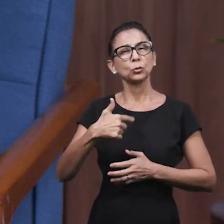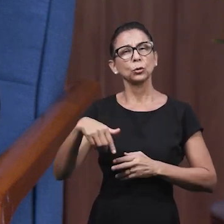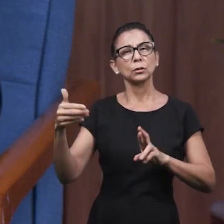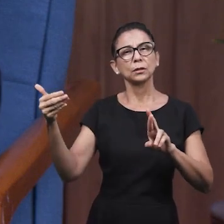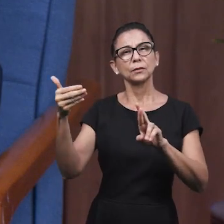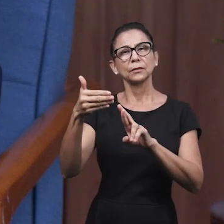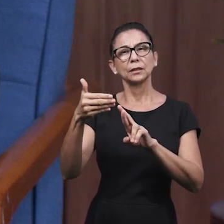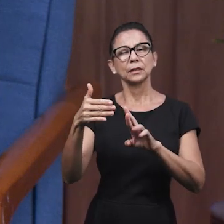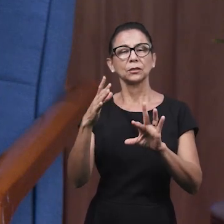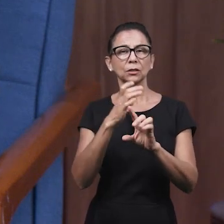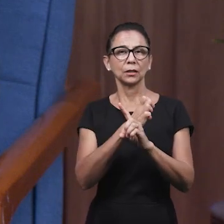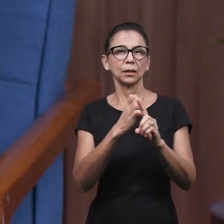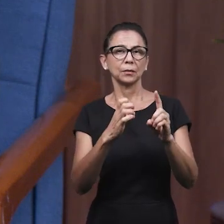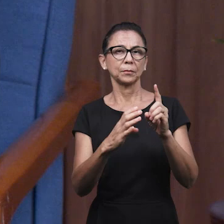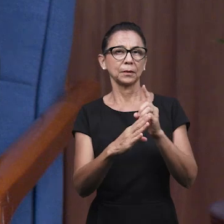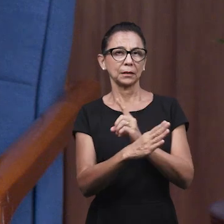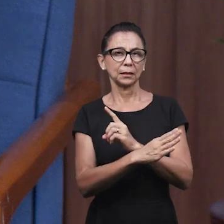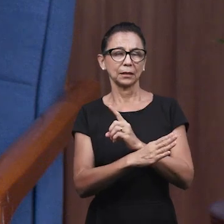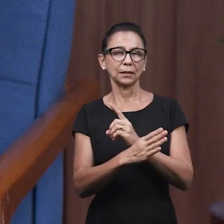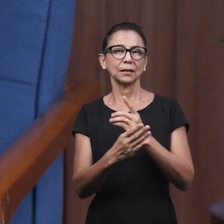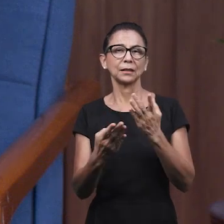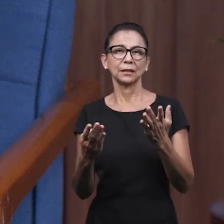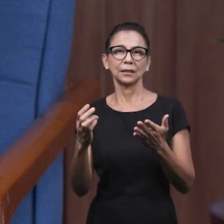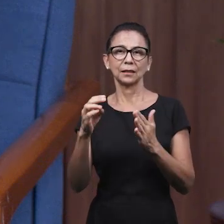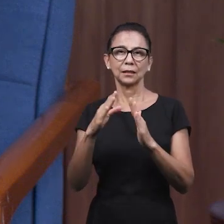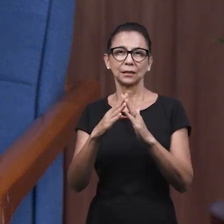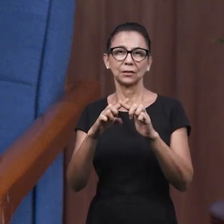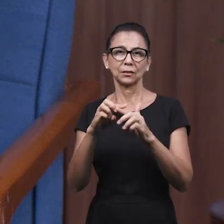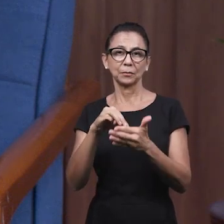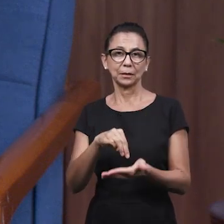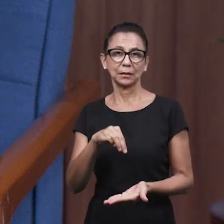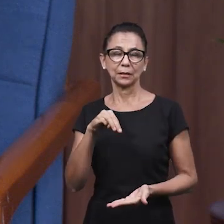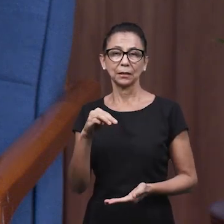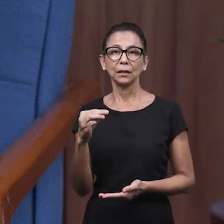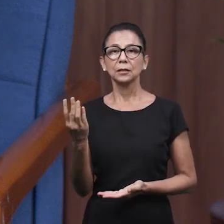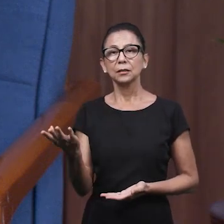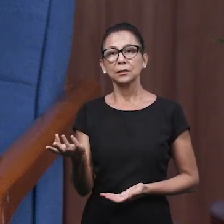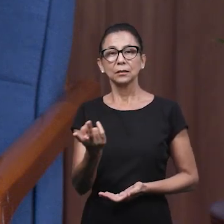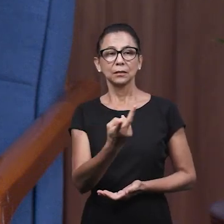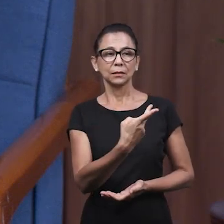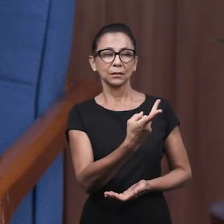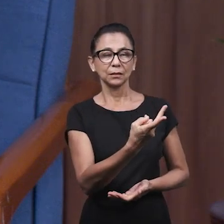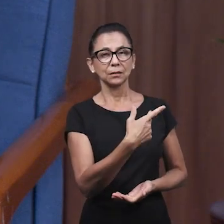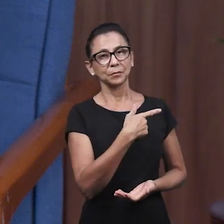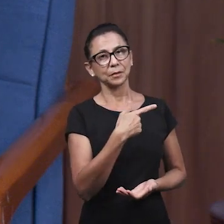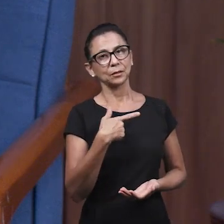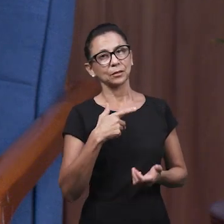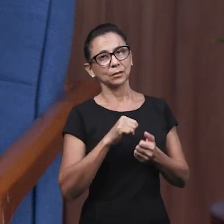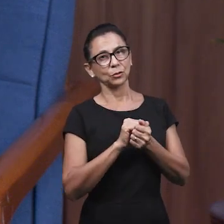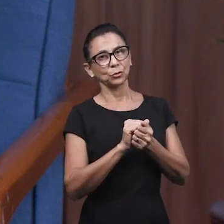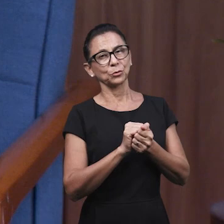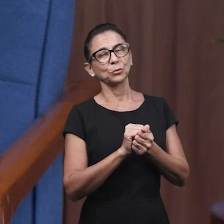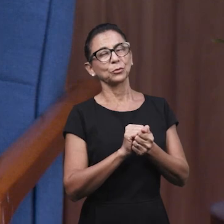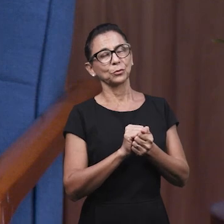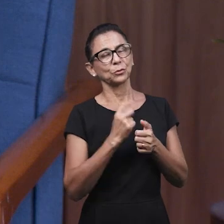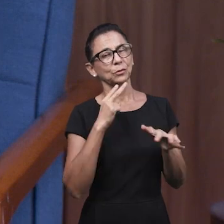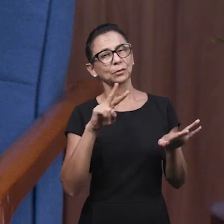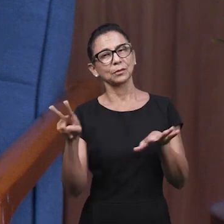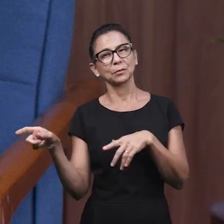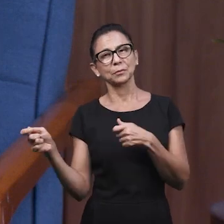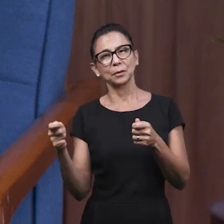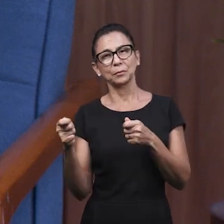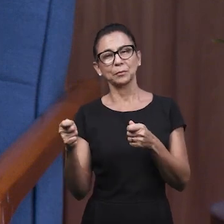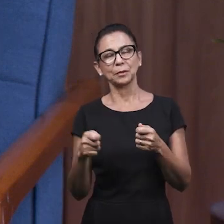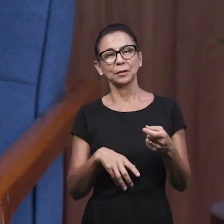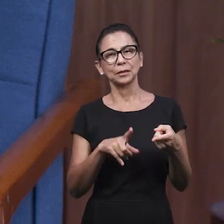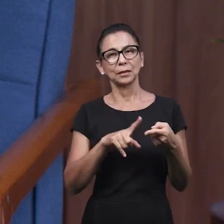où nous parlons de sujets liés à l'école biblique dominicale de l'Église chrétienne Maranatha. Là, c'est une conversation avec les pasteurs qui sont